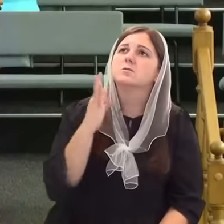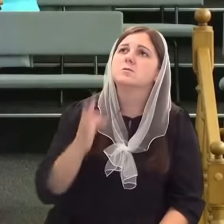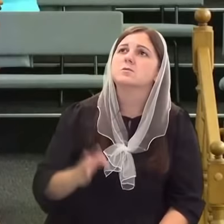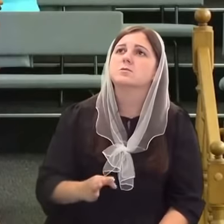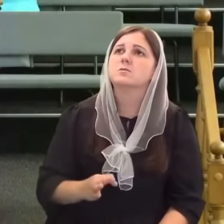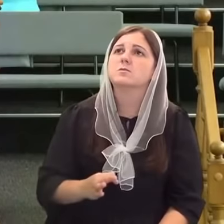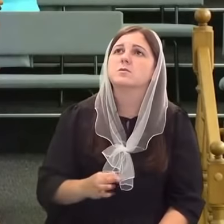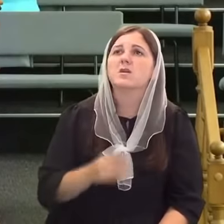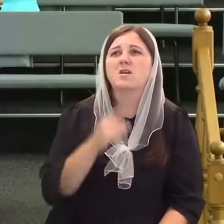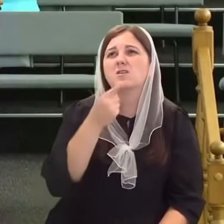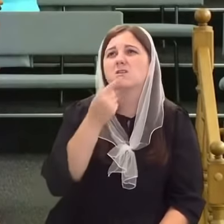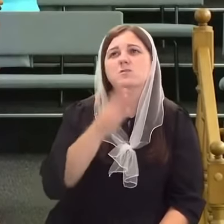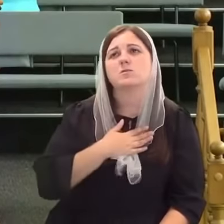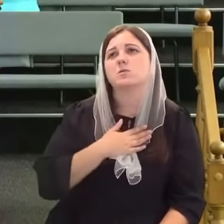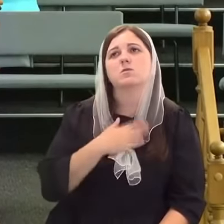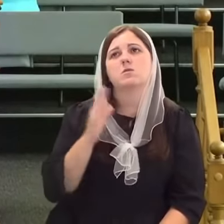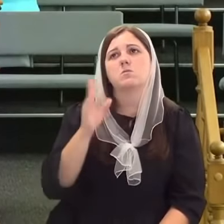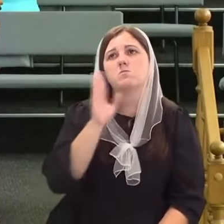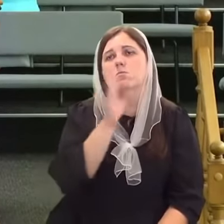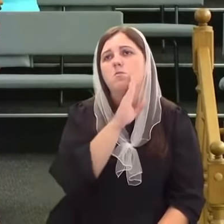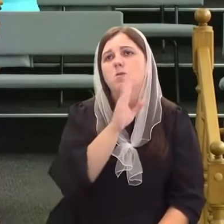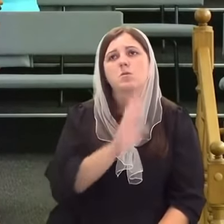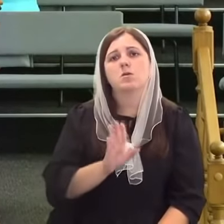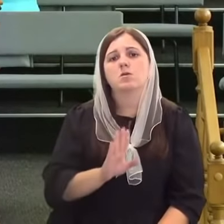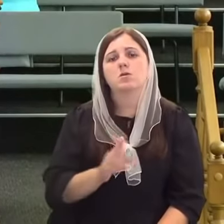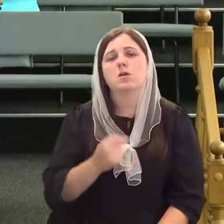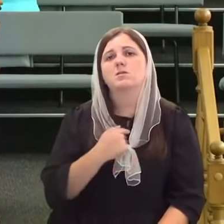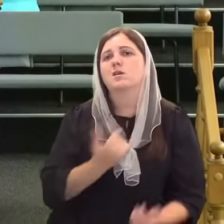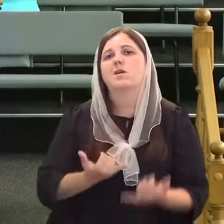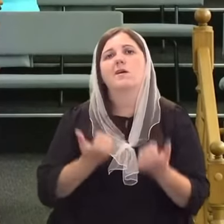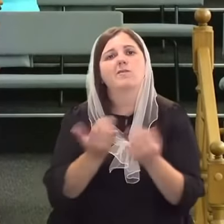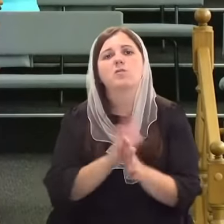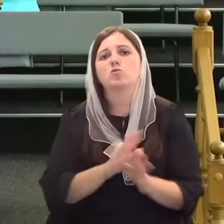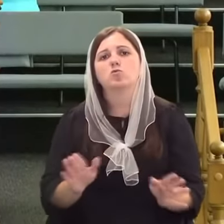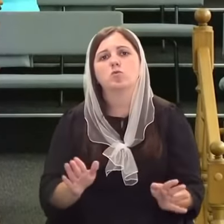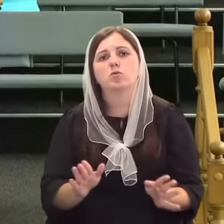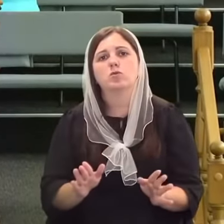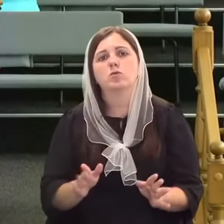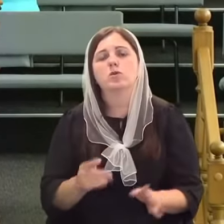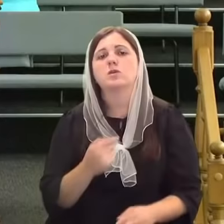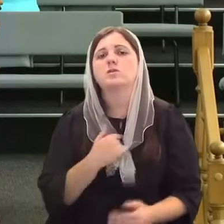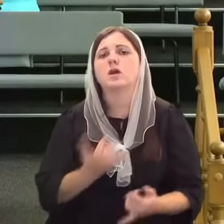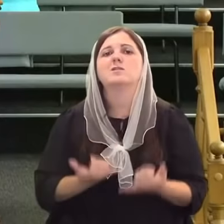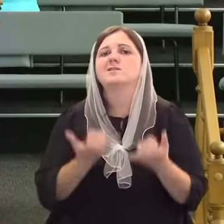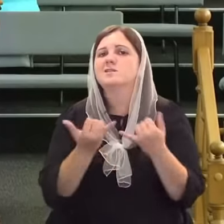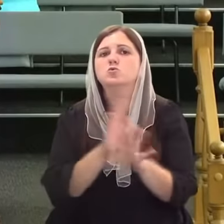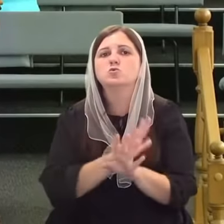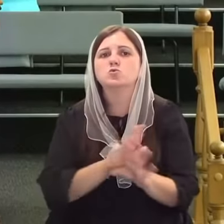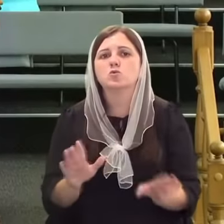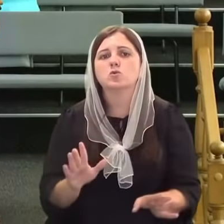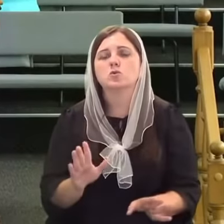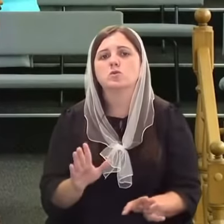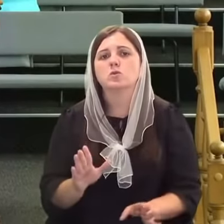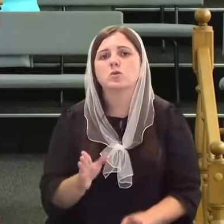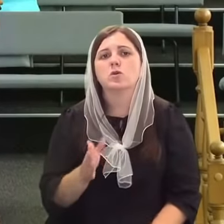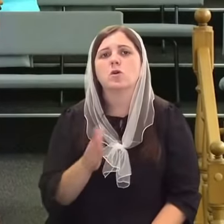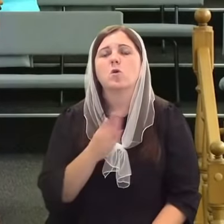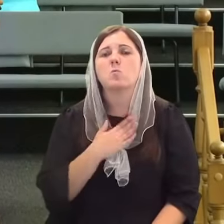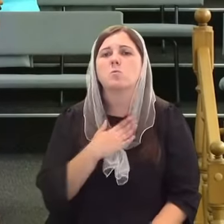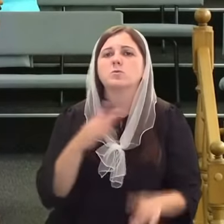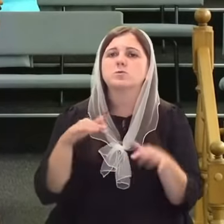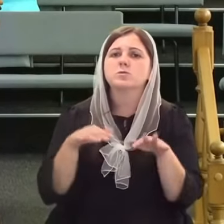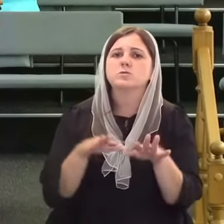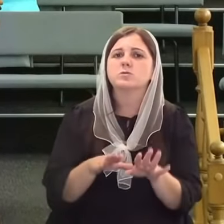не называй меня мамой. Я недостойна. Я недостойна. Мой